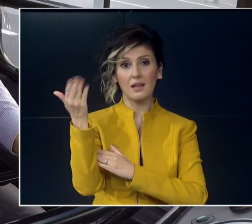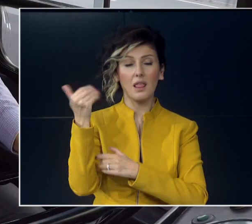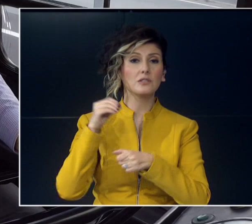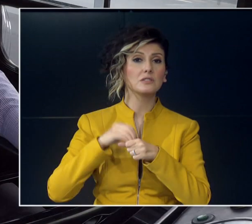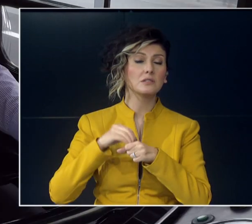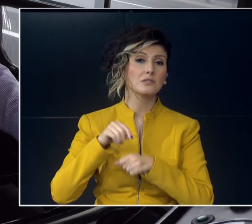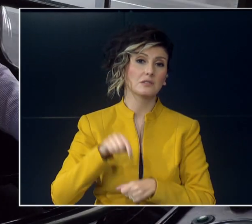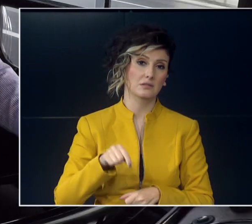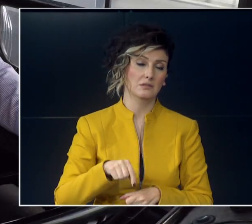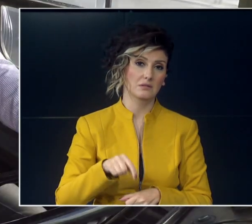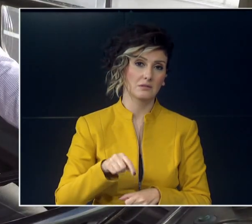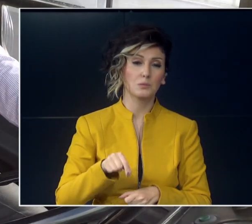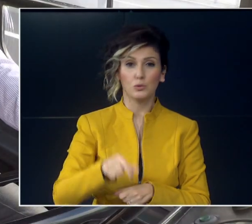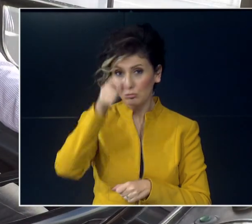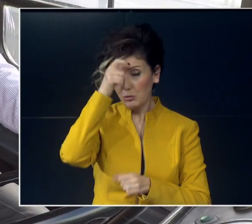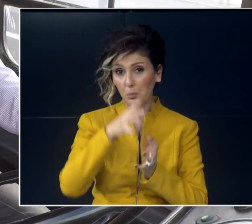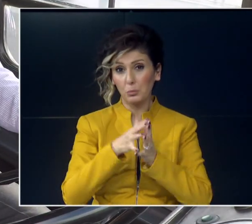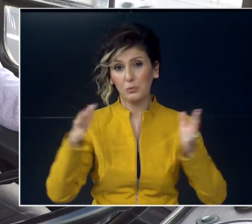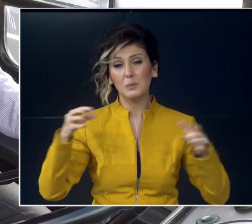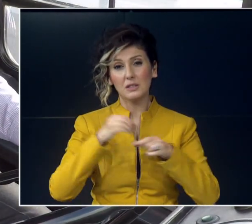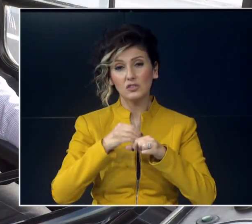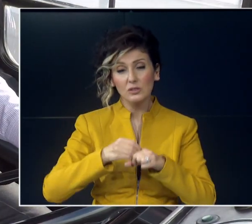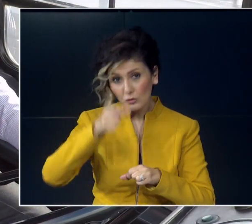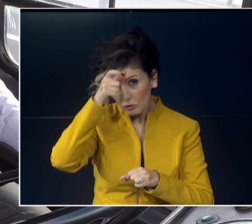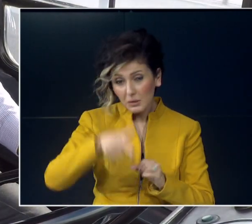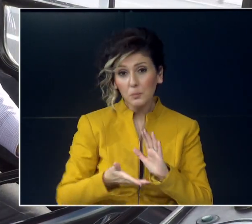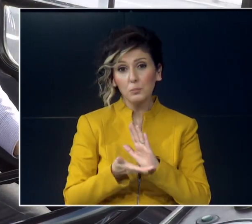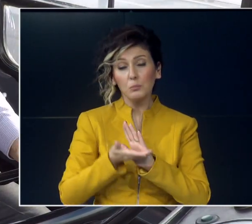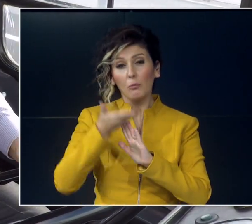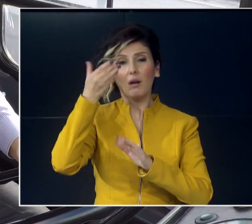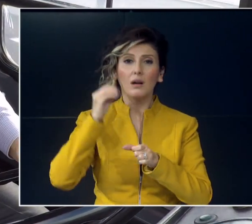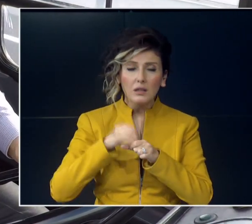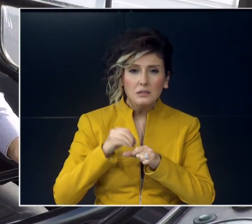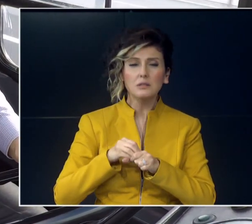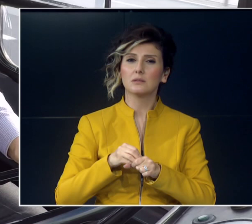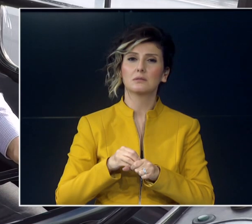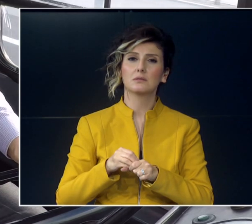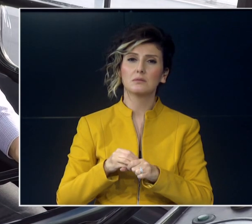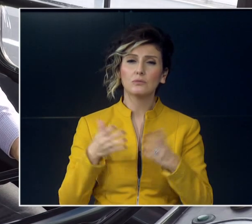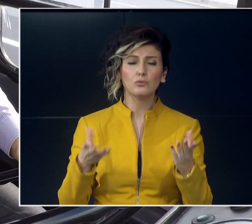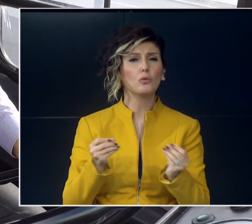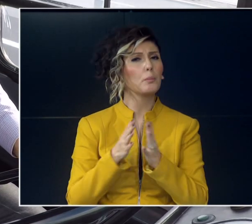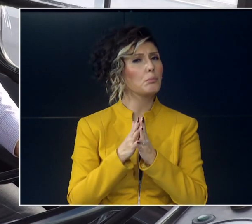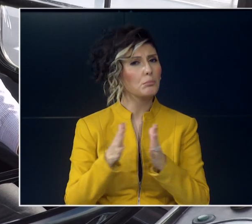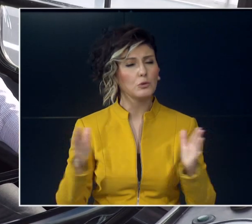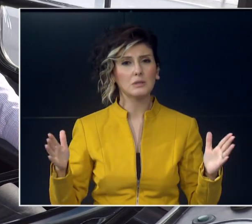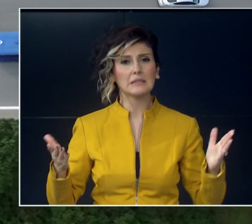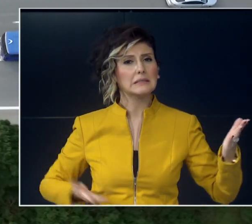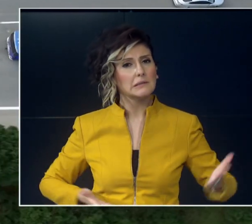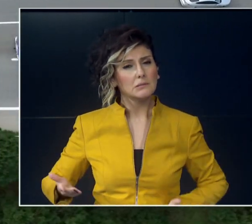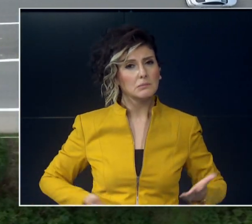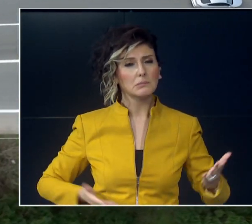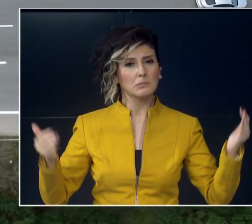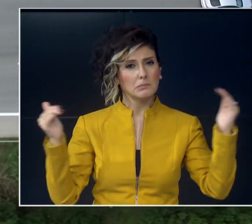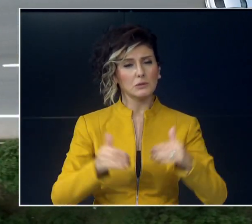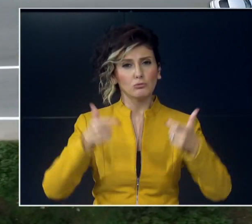ülkenin büyümesi için, kalkınması için elbette çok büyük hizmetler,